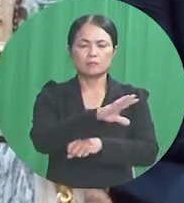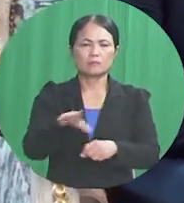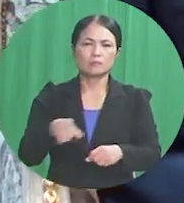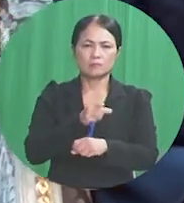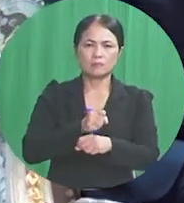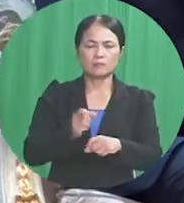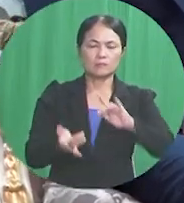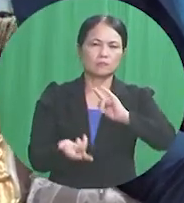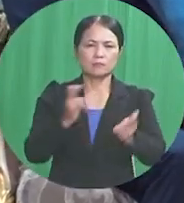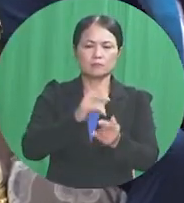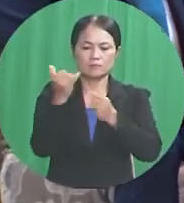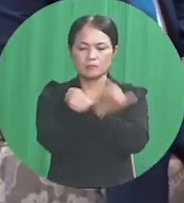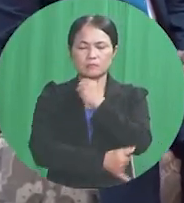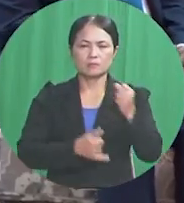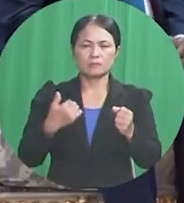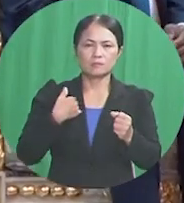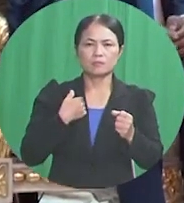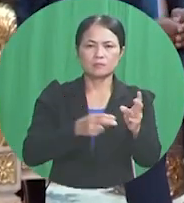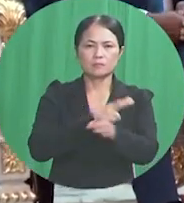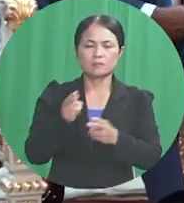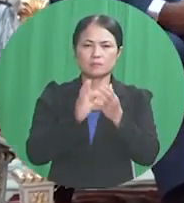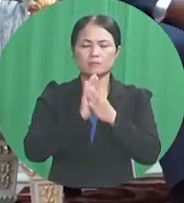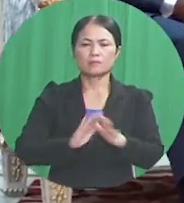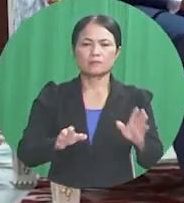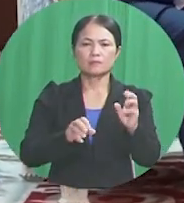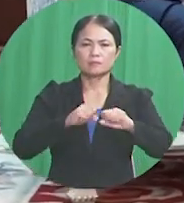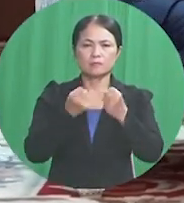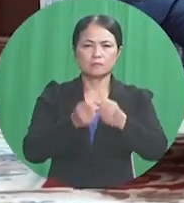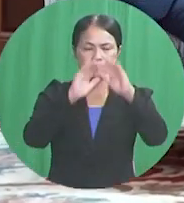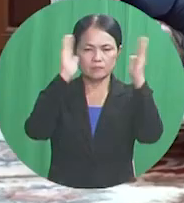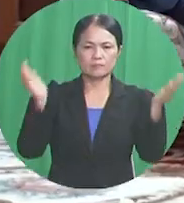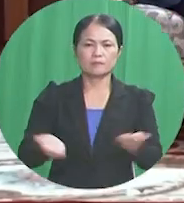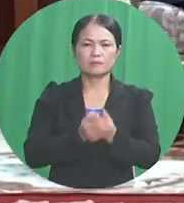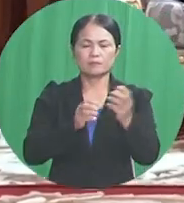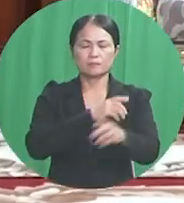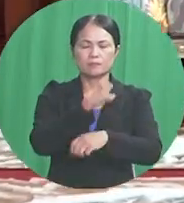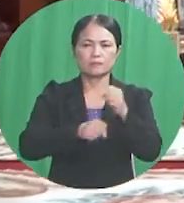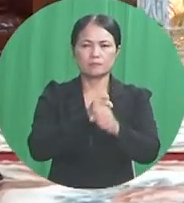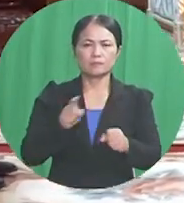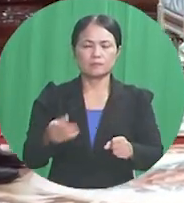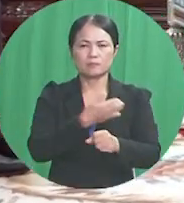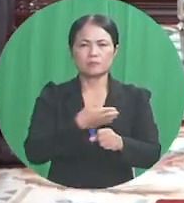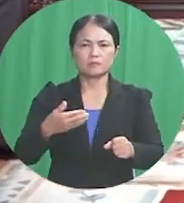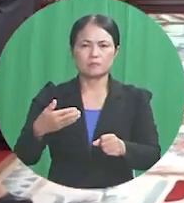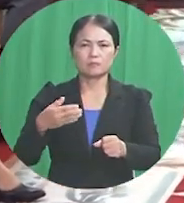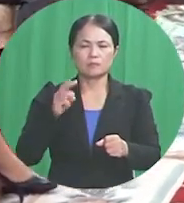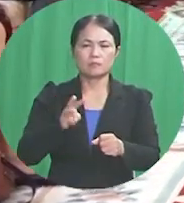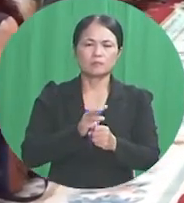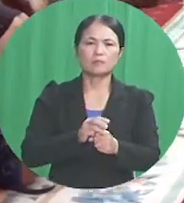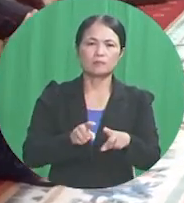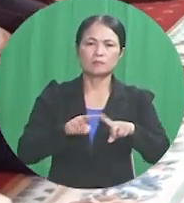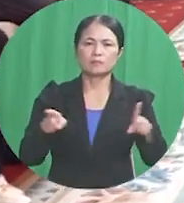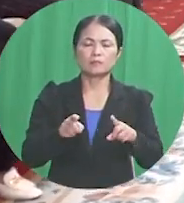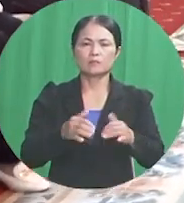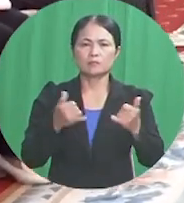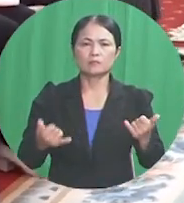บานปลายคล้ายปีประเทศดมิเอนกองรัสซาซันเตพีบองกาสหประชาชาติในชนะมวยป้อนปรามบรอยกายสบายตอนตายเปลี่ย